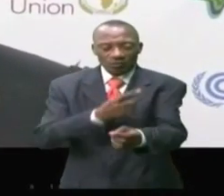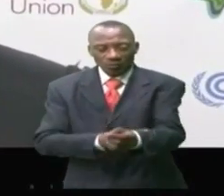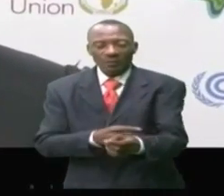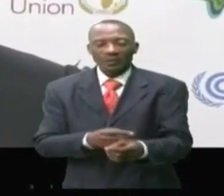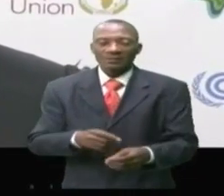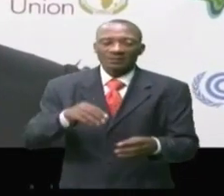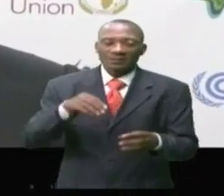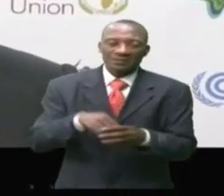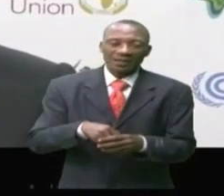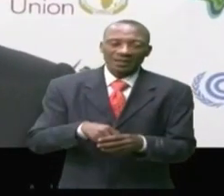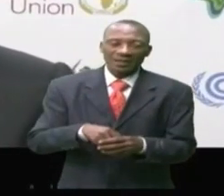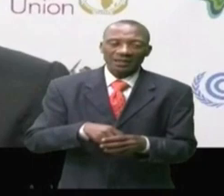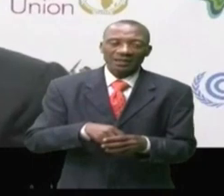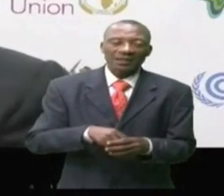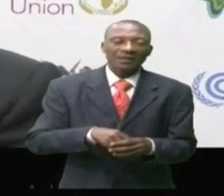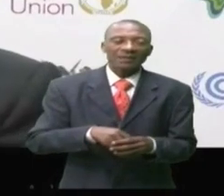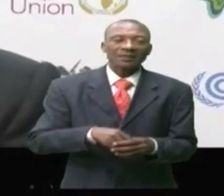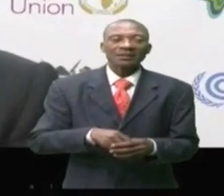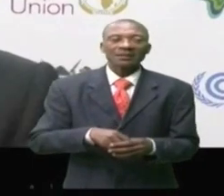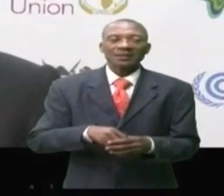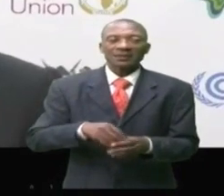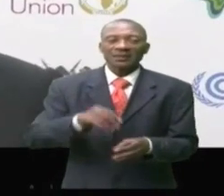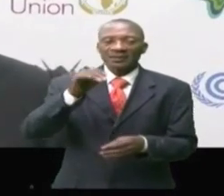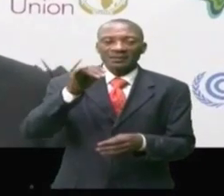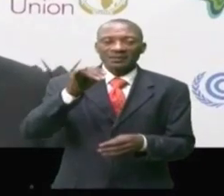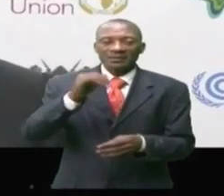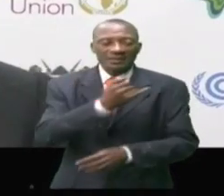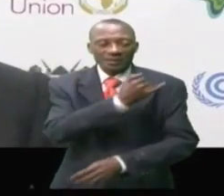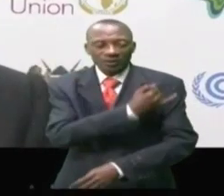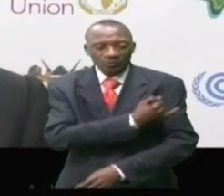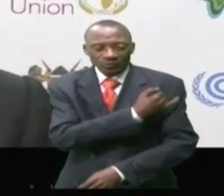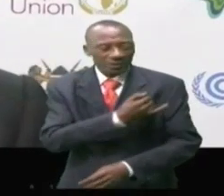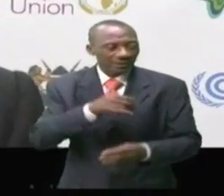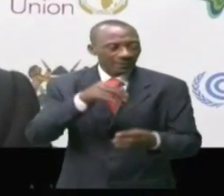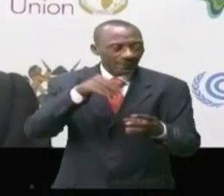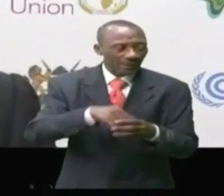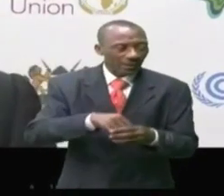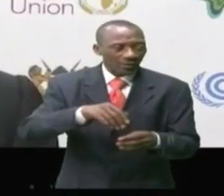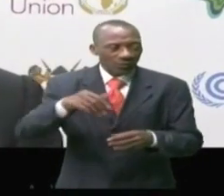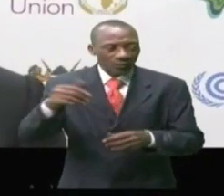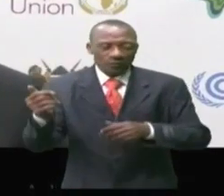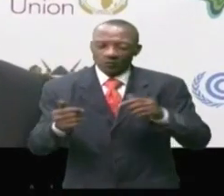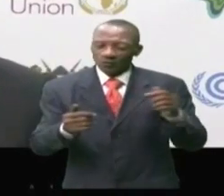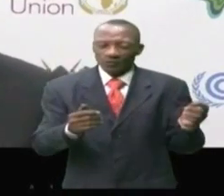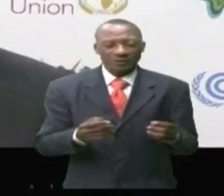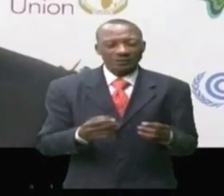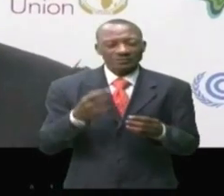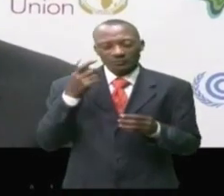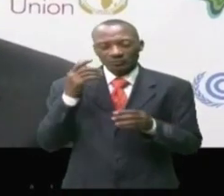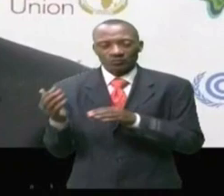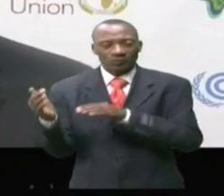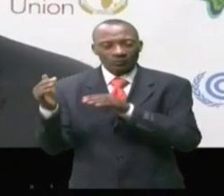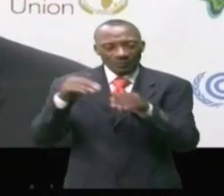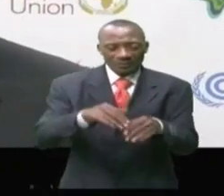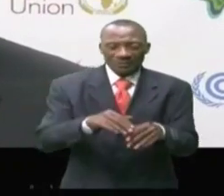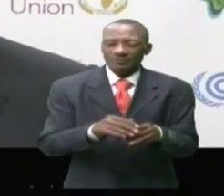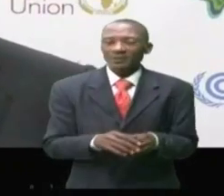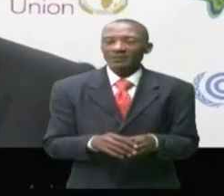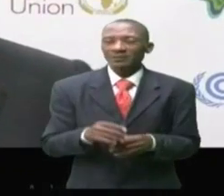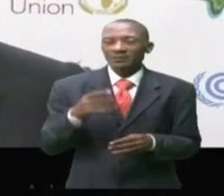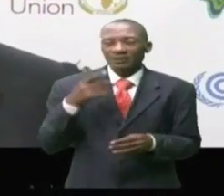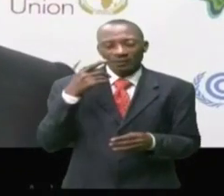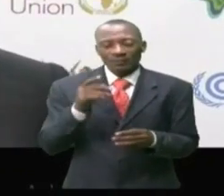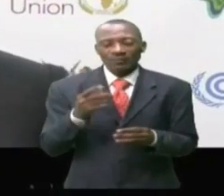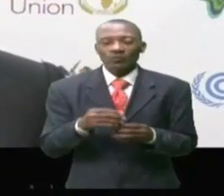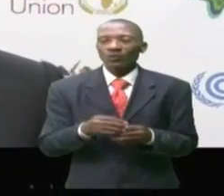les opérations se poursuivent sur le terrain et jusqu'à ce que nous ayons pris la décision en toute responsabilité de la suite en tenant compte de ce